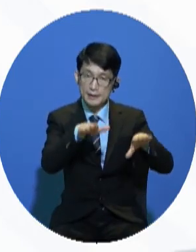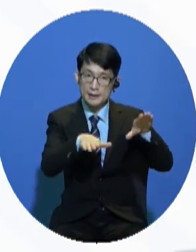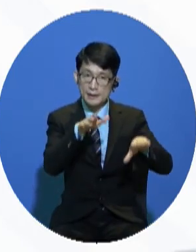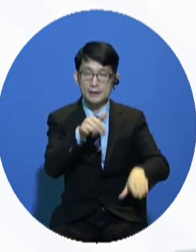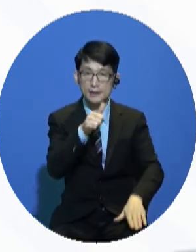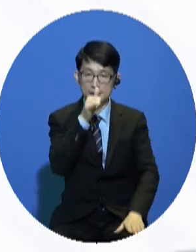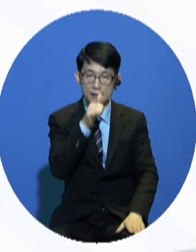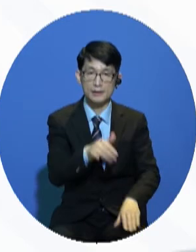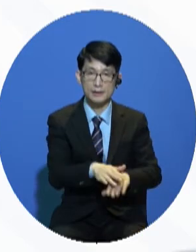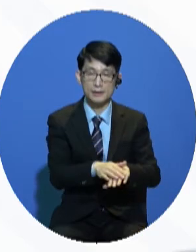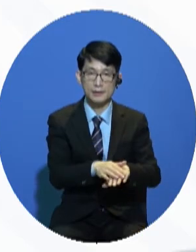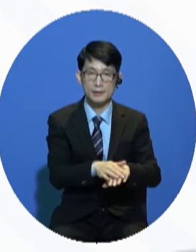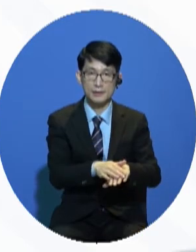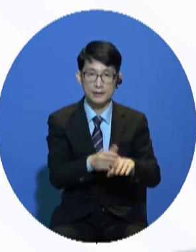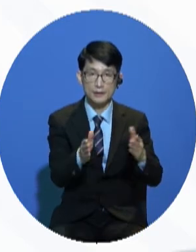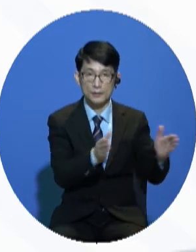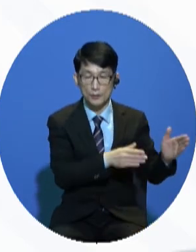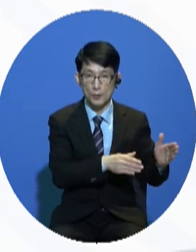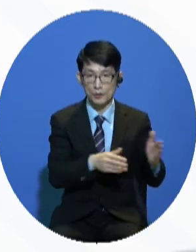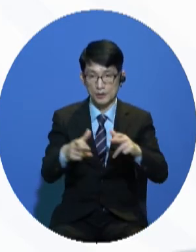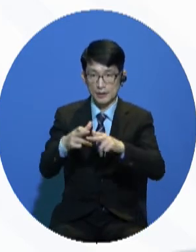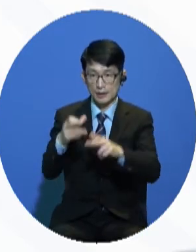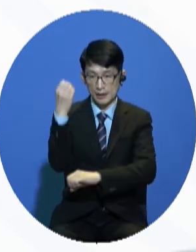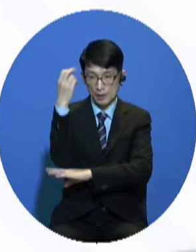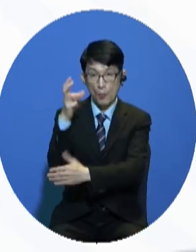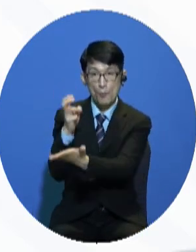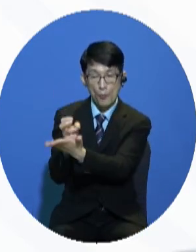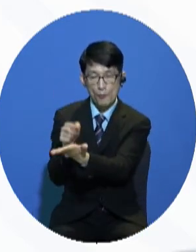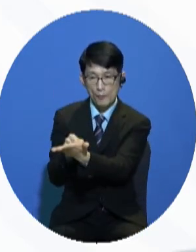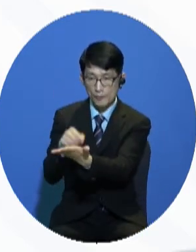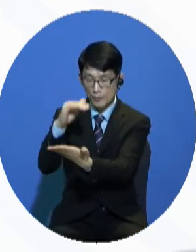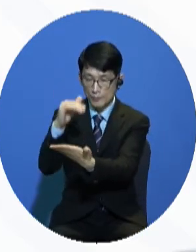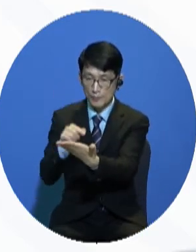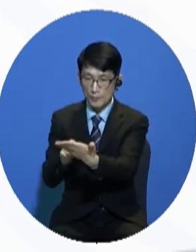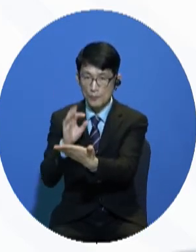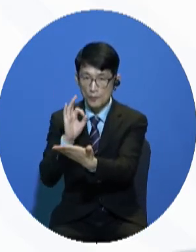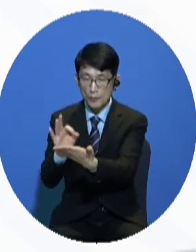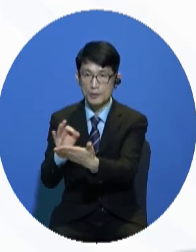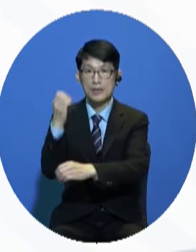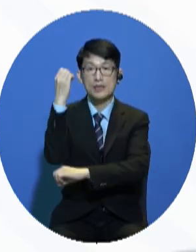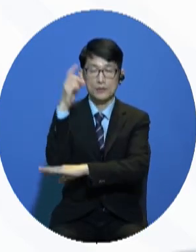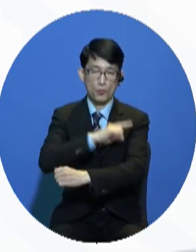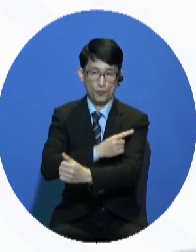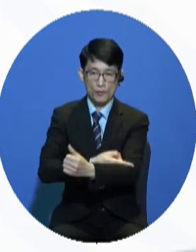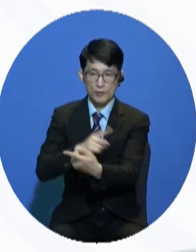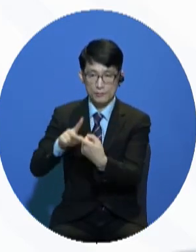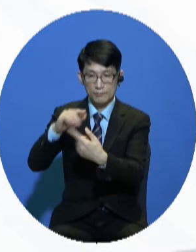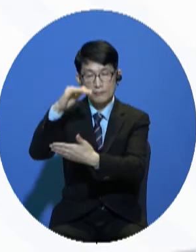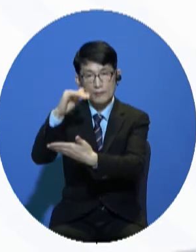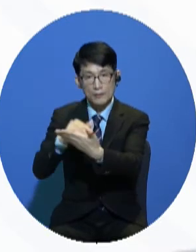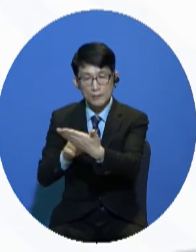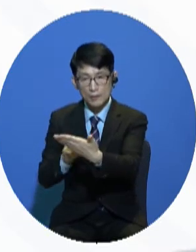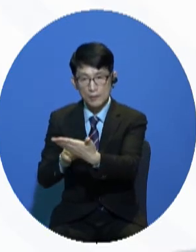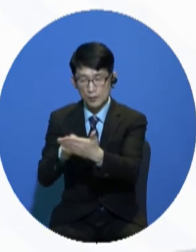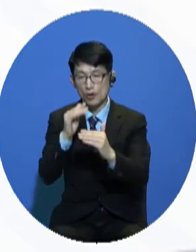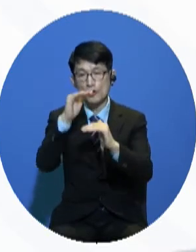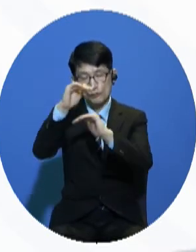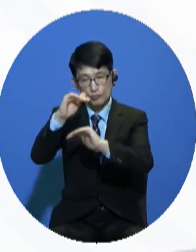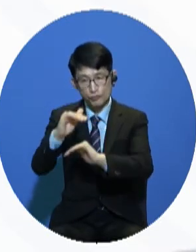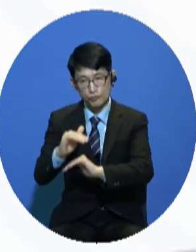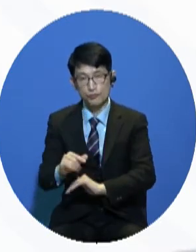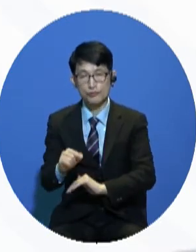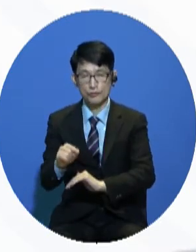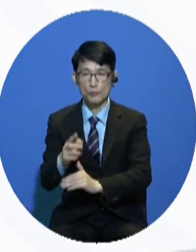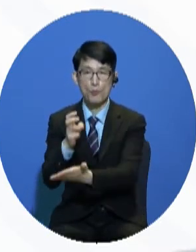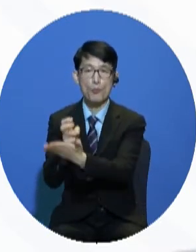보이고 있습니다. 또 반면에 또 장애인 기본법안이라고 해서 이 기본적인 권리의 내용을 중심으로 해서 이렇게 정리한